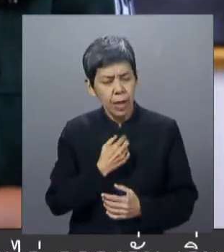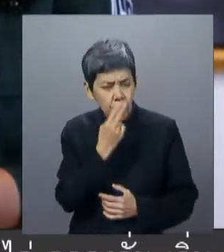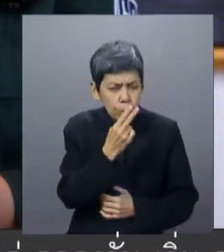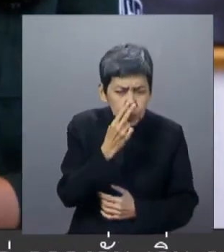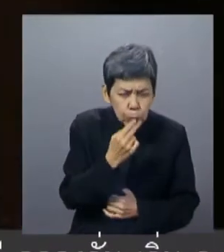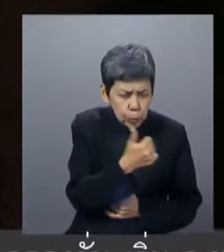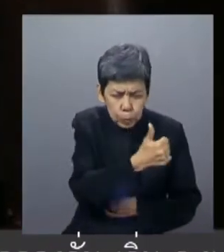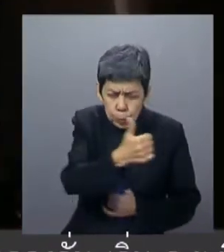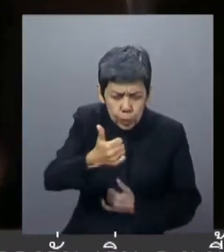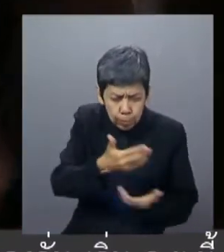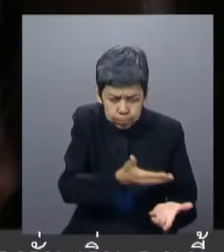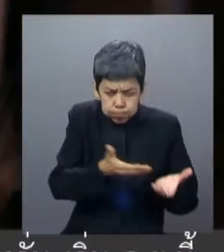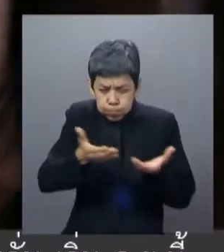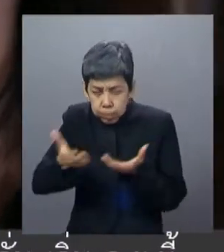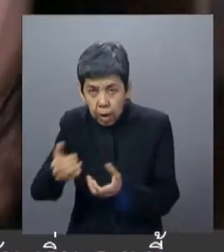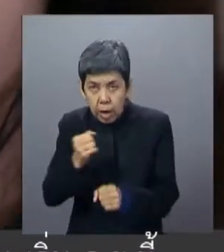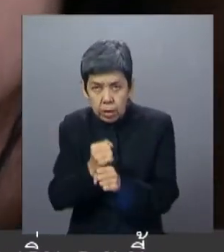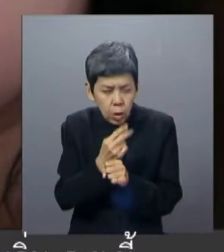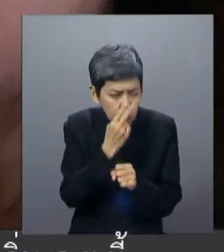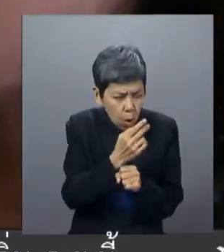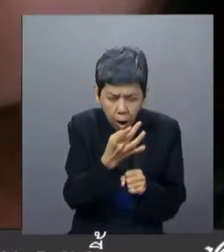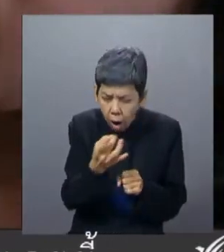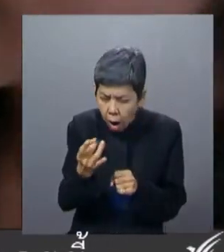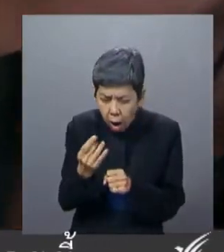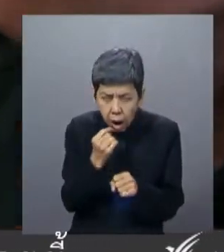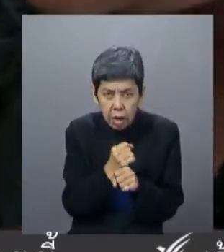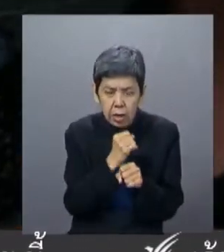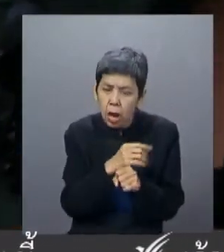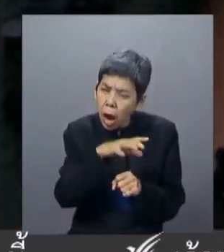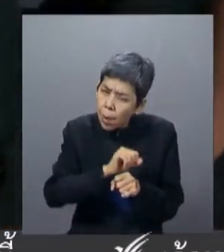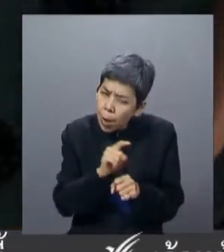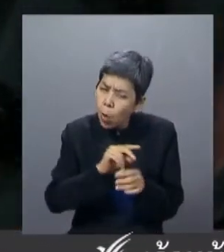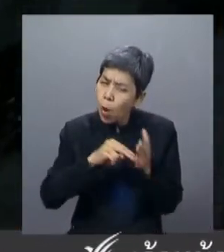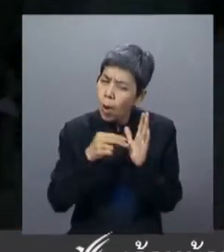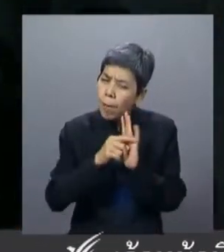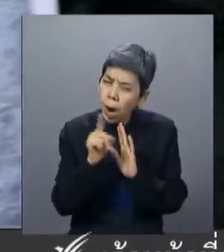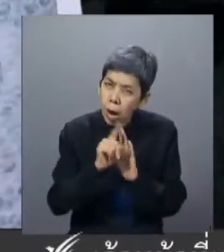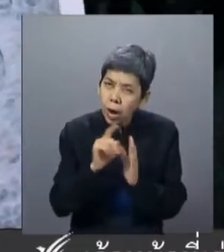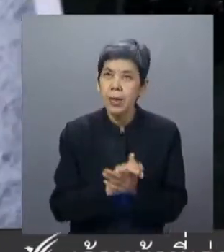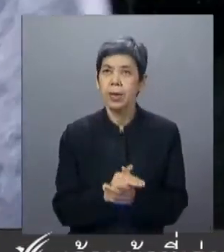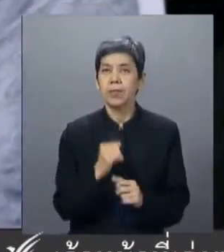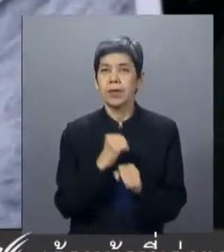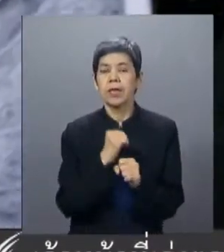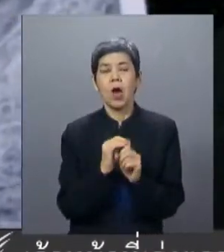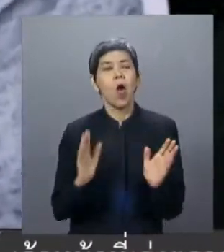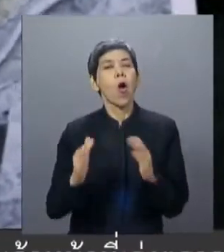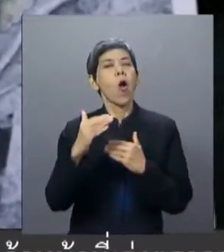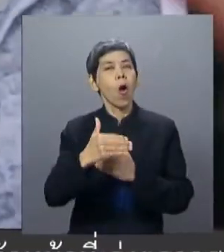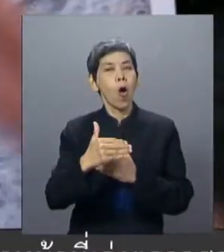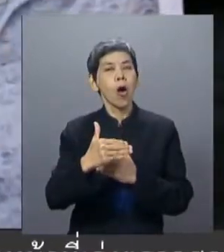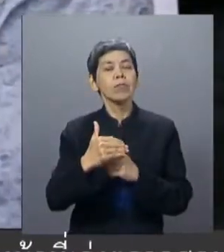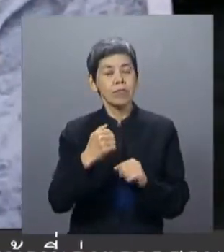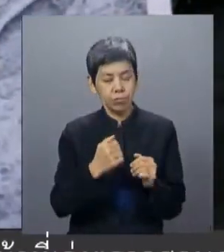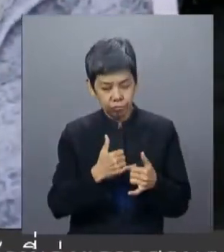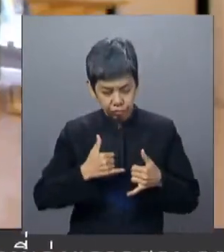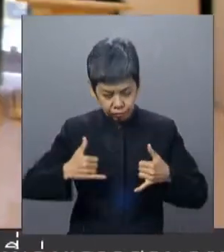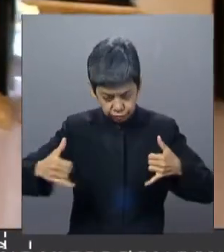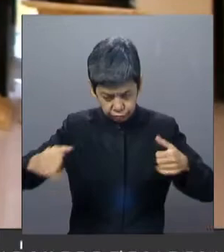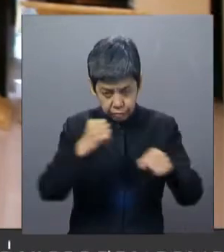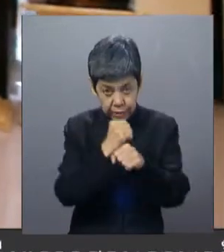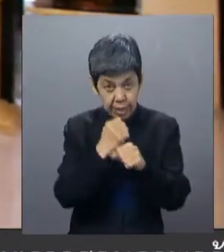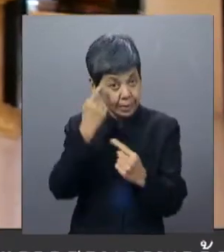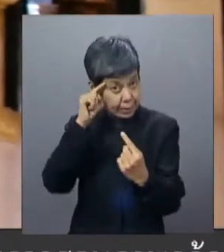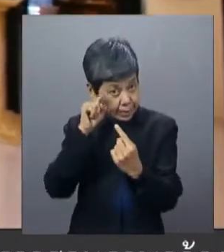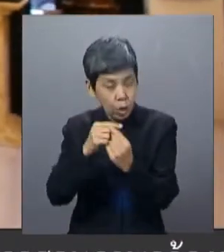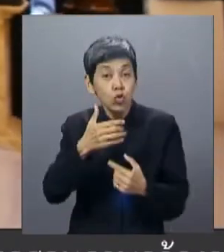ชิ้นงานสำคัญยังต้องสืบค้นข้อมูลที่มาและความหมายโดยการเปิดห้องพิเศษจัดแสดงถาวรยังมีเป้าหมาย